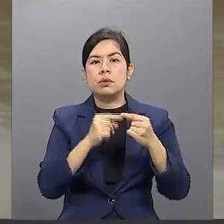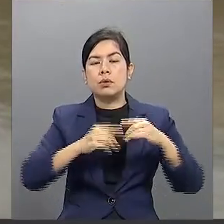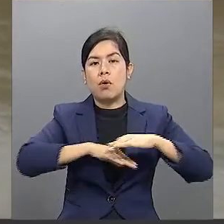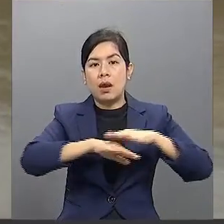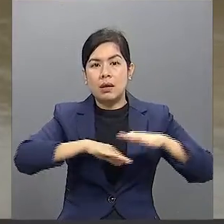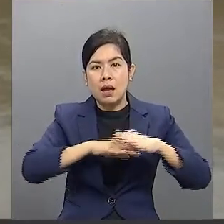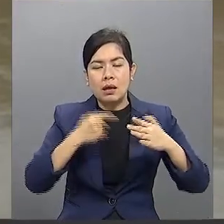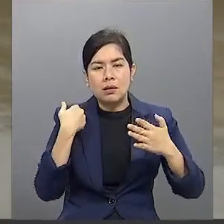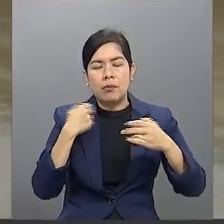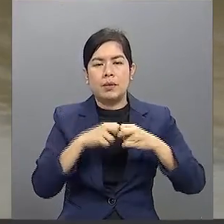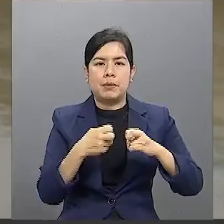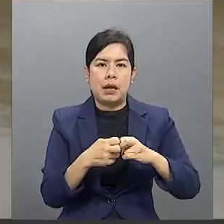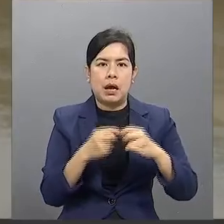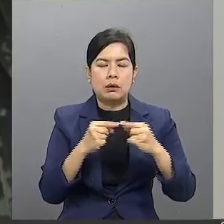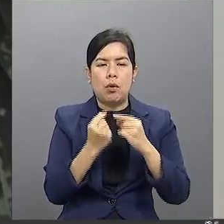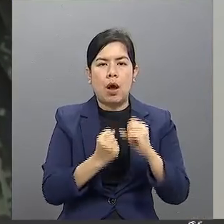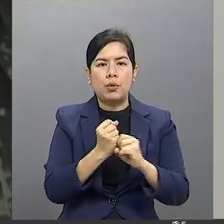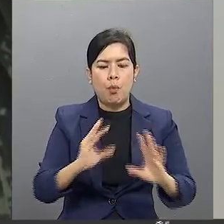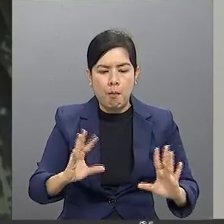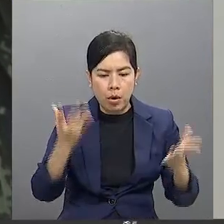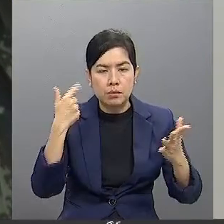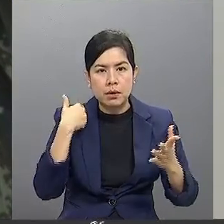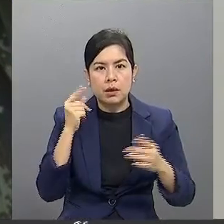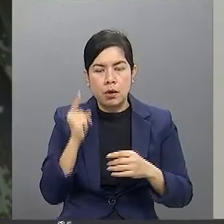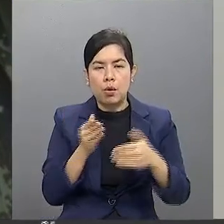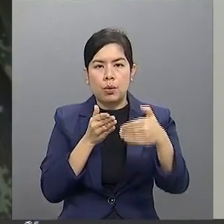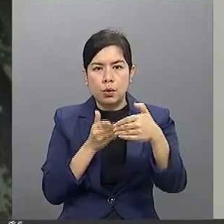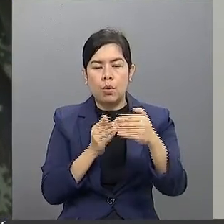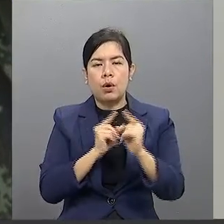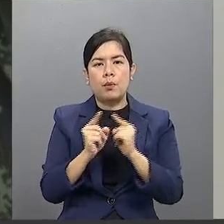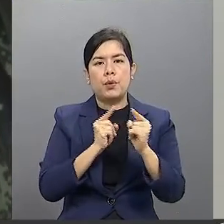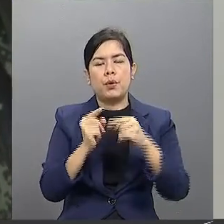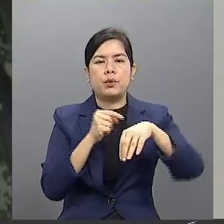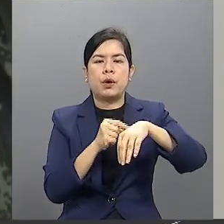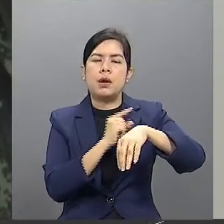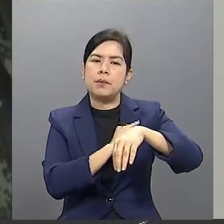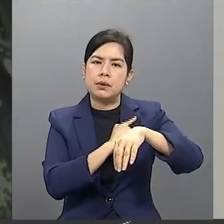หรือหมดอายุจะต้องหารือกับหน่วยงานที่เกี่ยวข้องอีกครั้งและยานพาหนะทุก